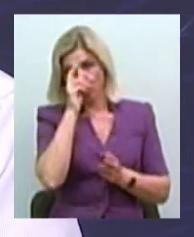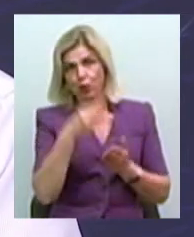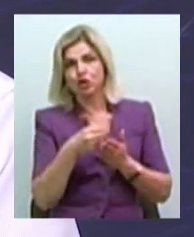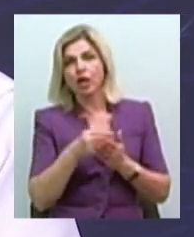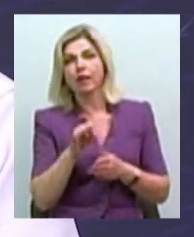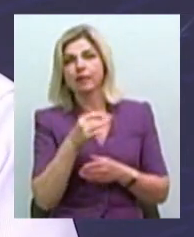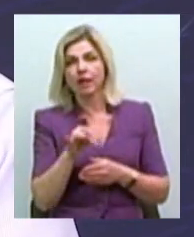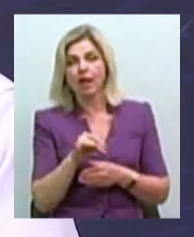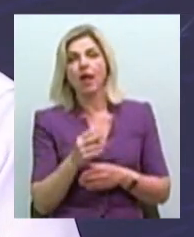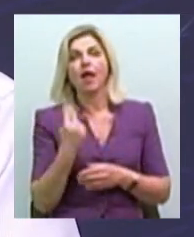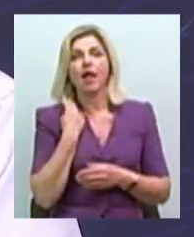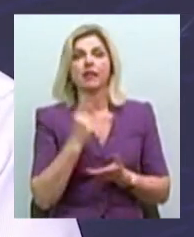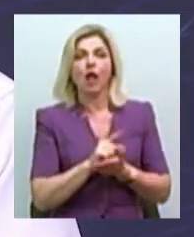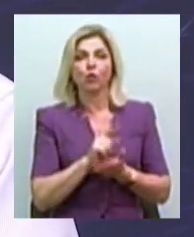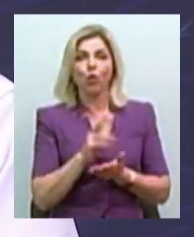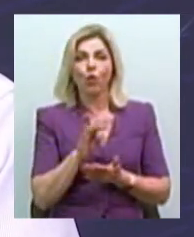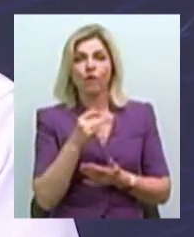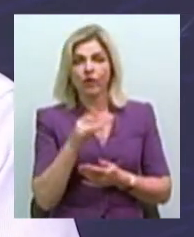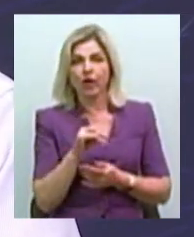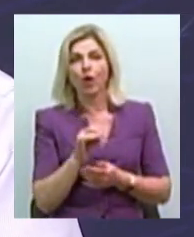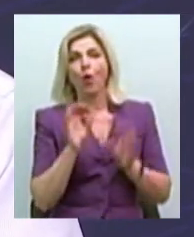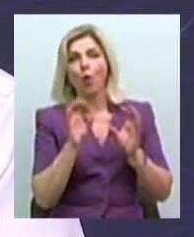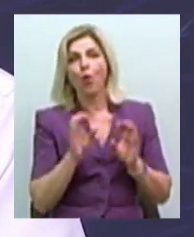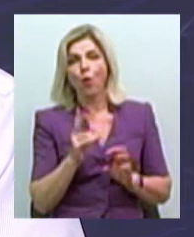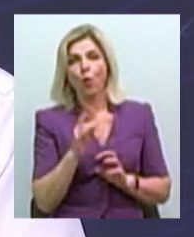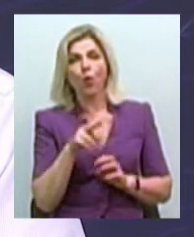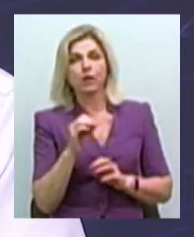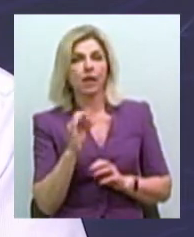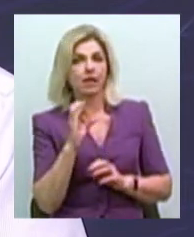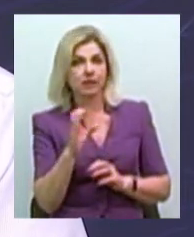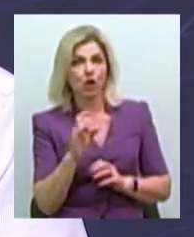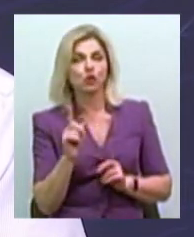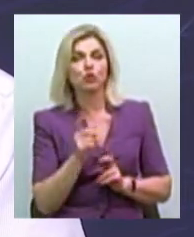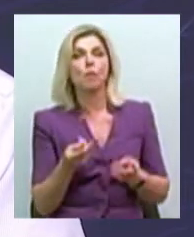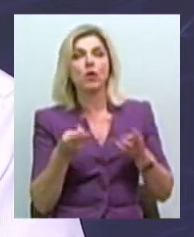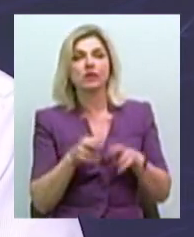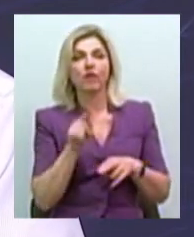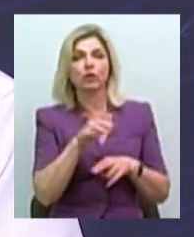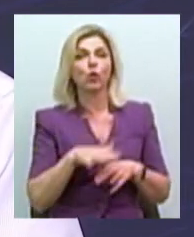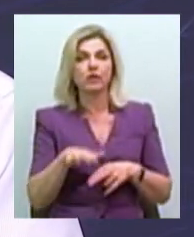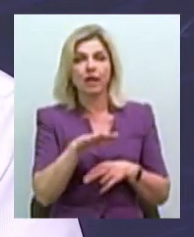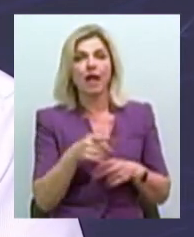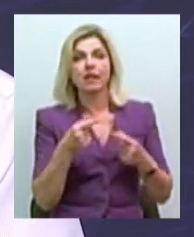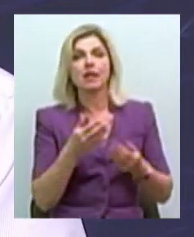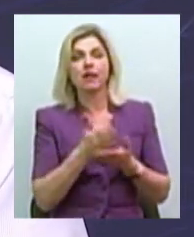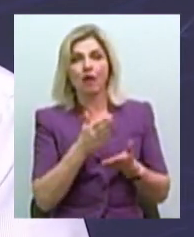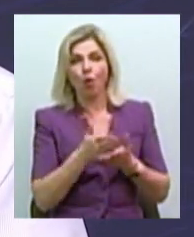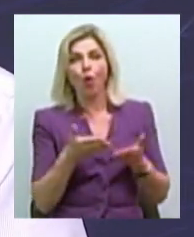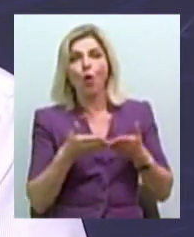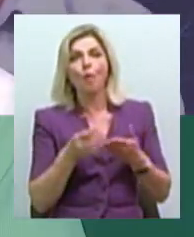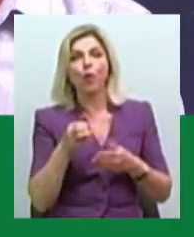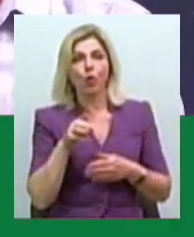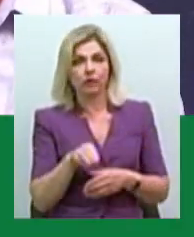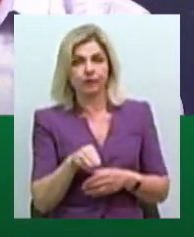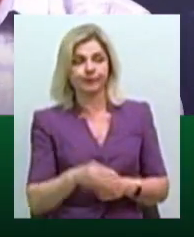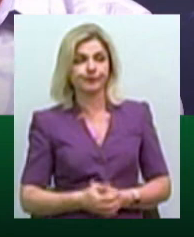там, чтобы сильно какая-то часть там, портовых сборов там, оставалась той территории, на которой расположено это портовое хозяйство. То есть, развитие в Николаеве, а